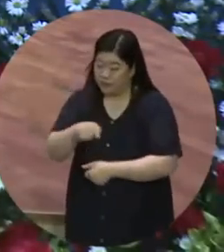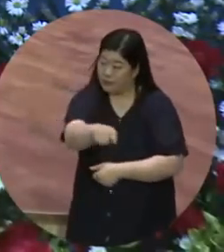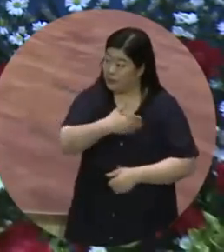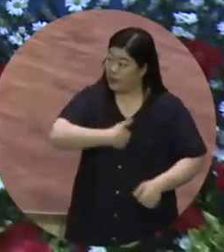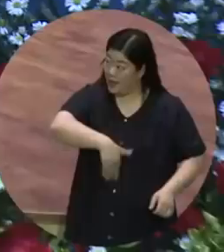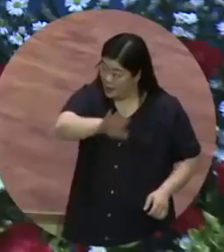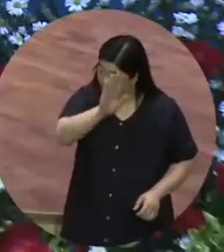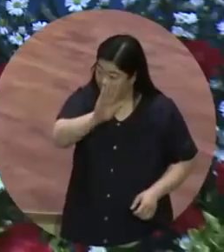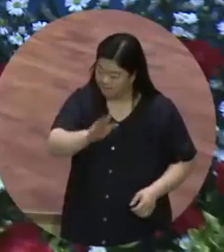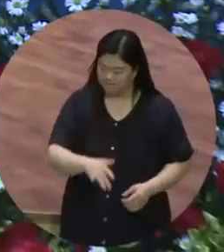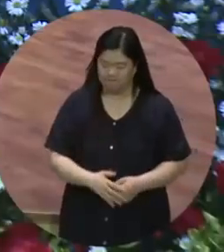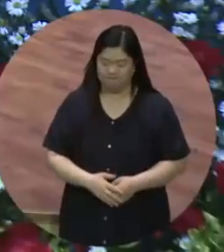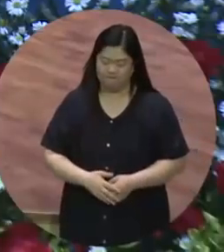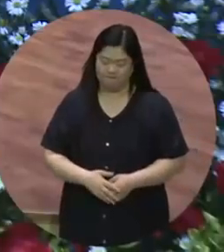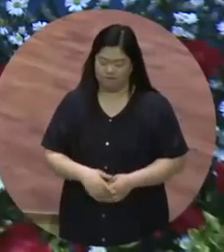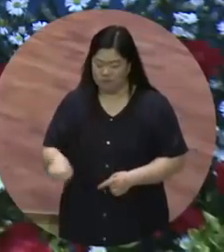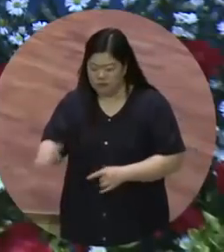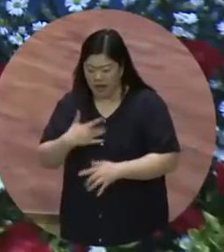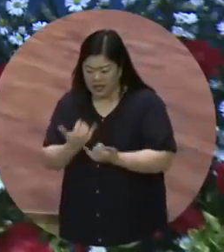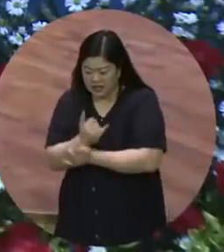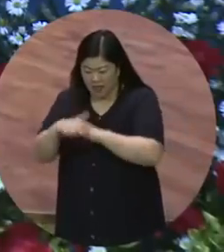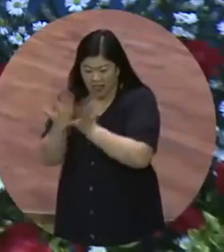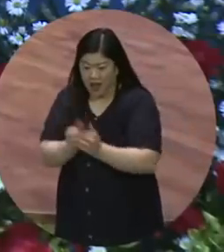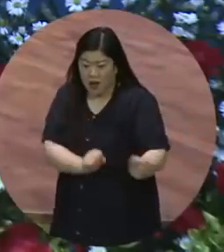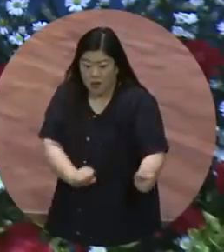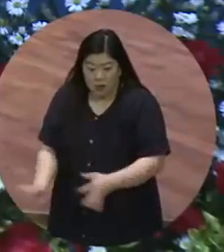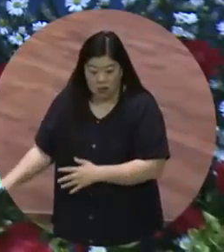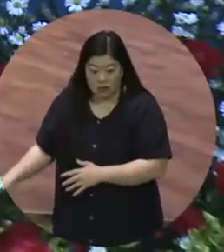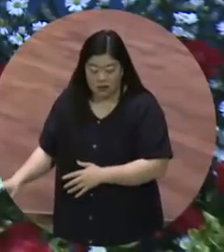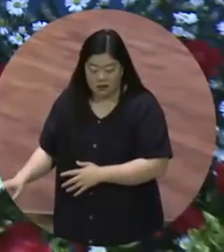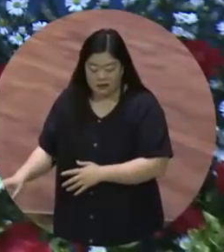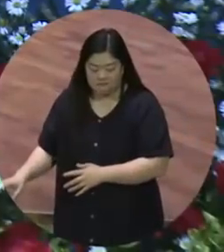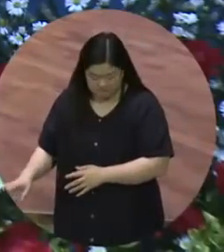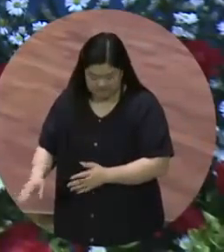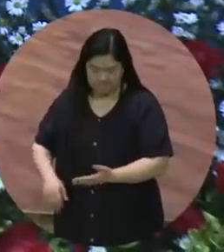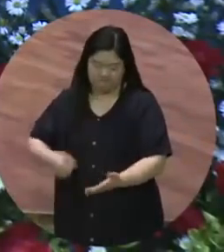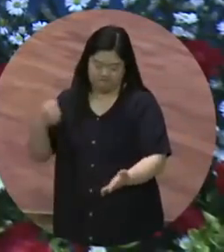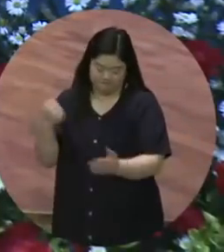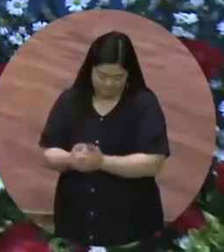시작합니다. 결단하고 믿음의 여행을 가는데